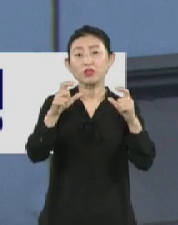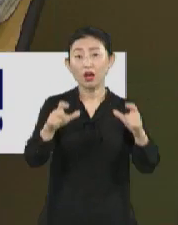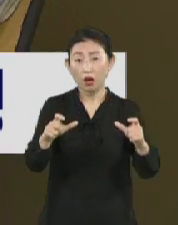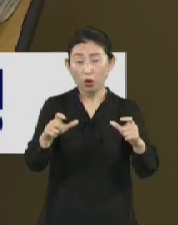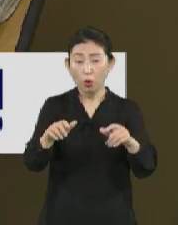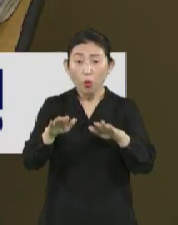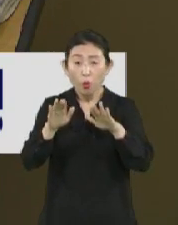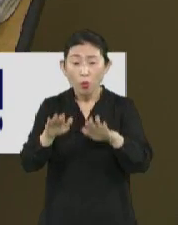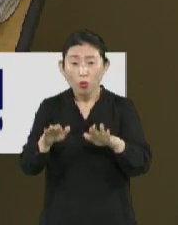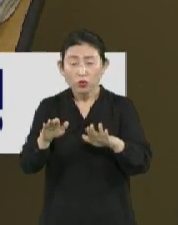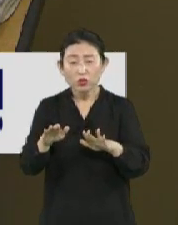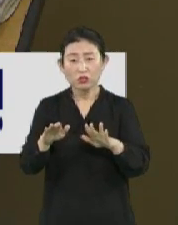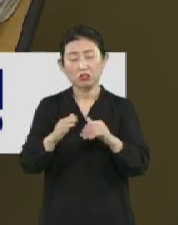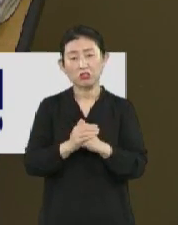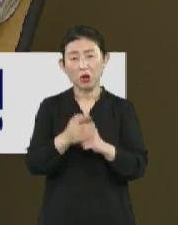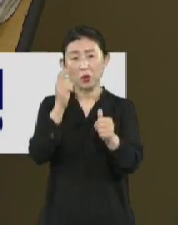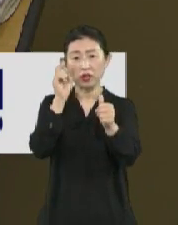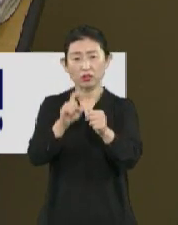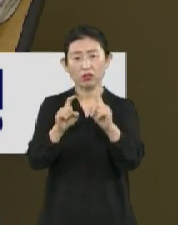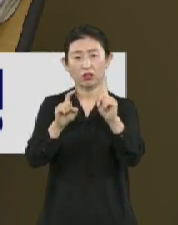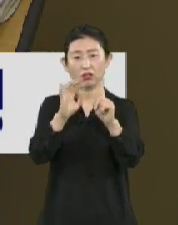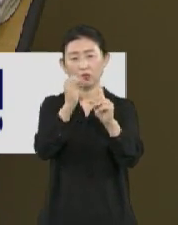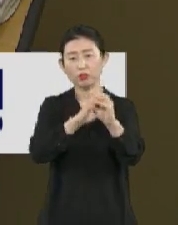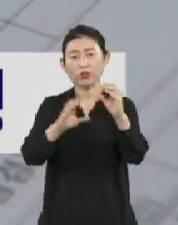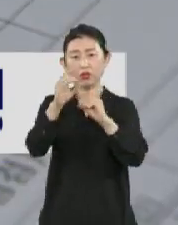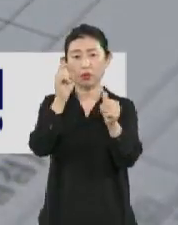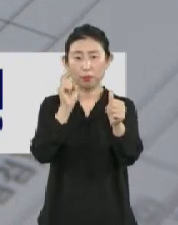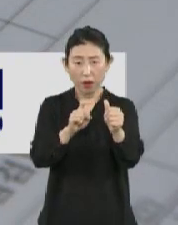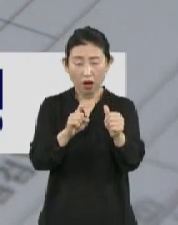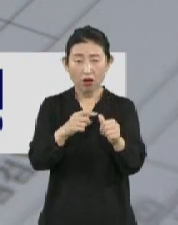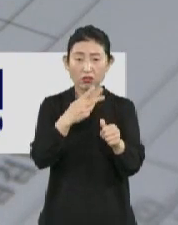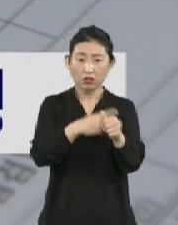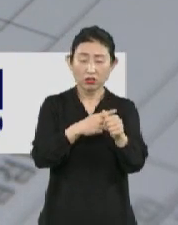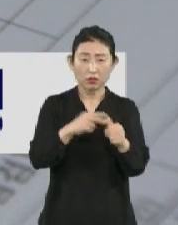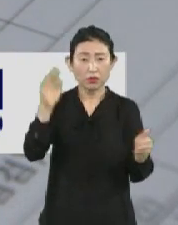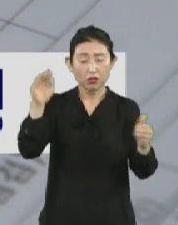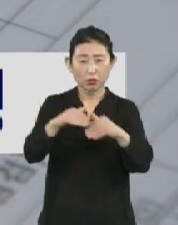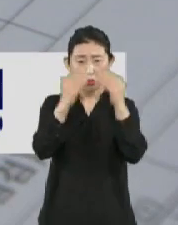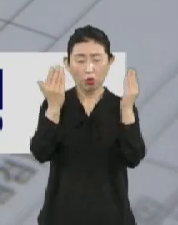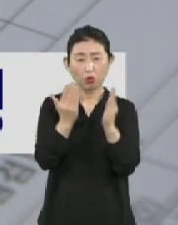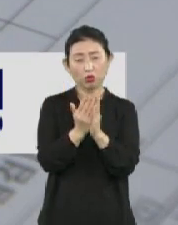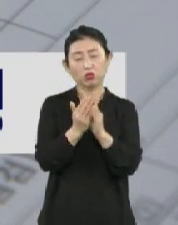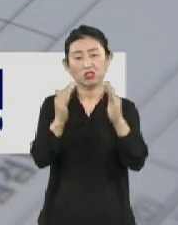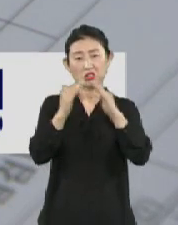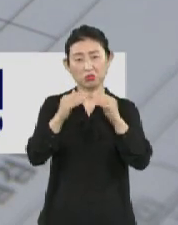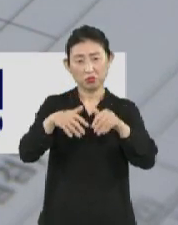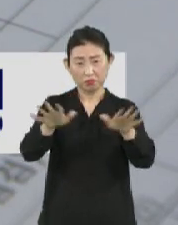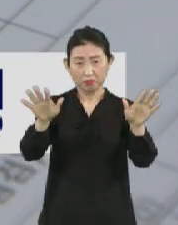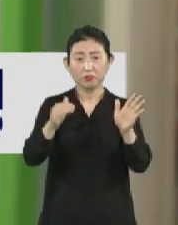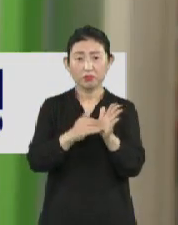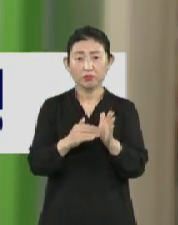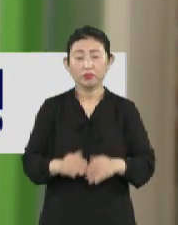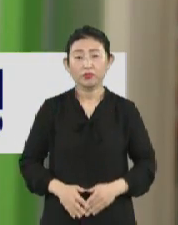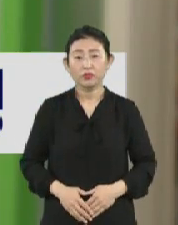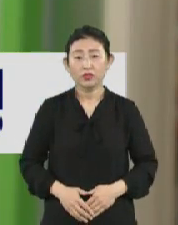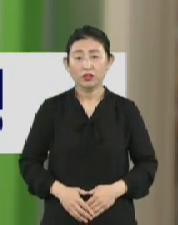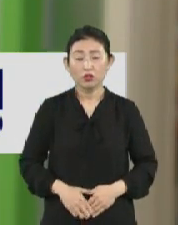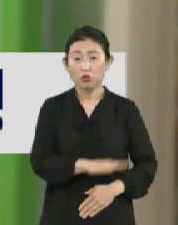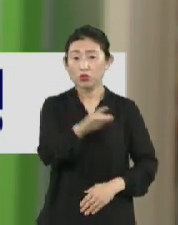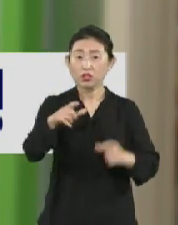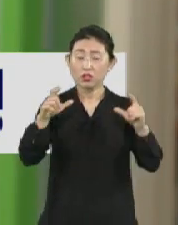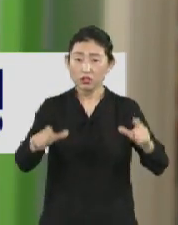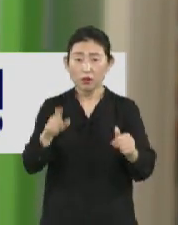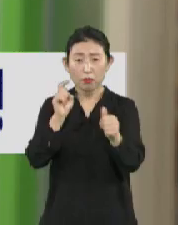미인가 교육시설에선 오늘도 확진자 1명이 추가돼 교직원과 학생들이 모두 귀가 조치됐습니다. 대전